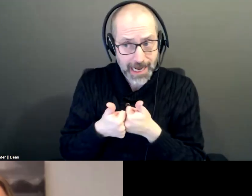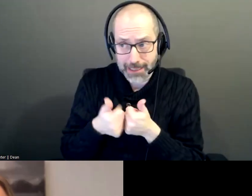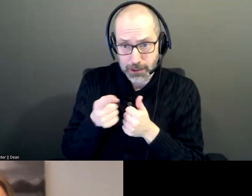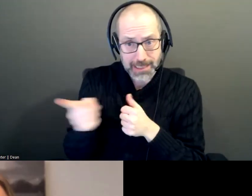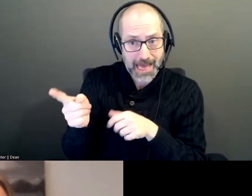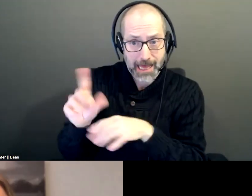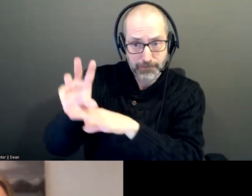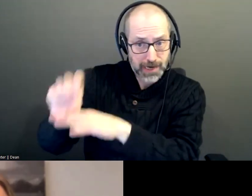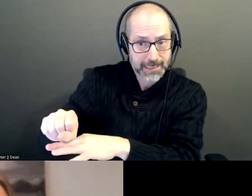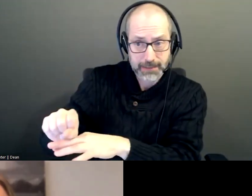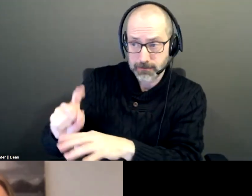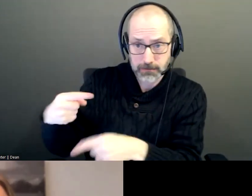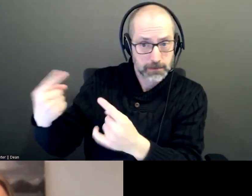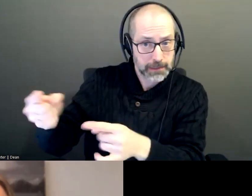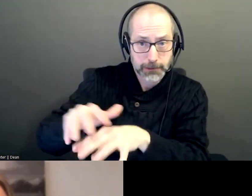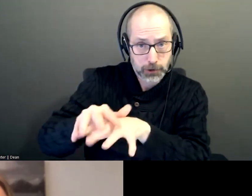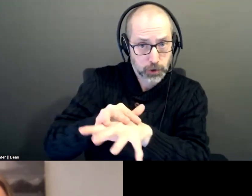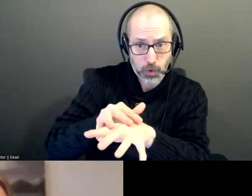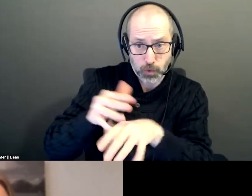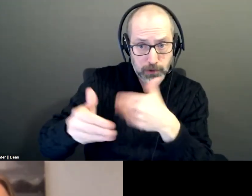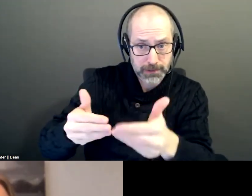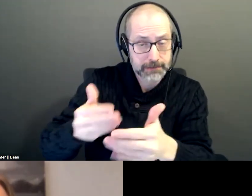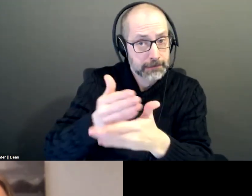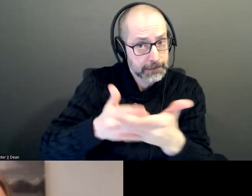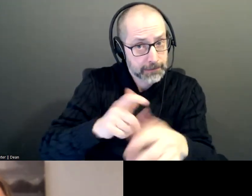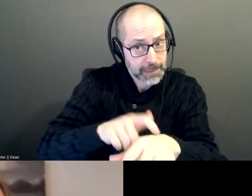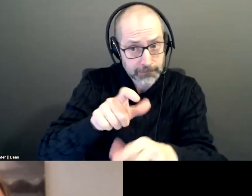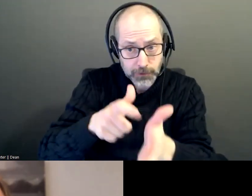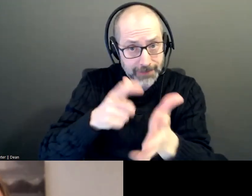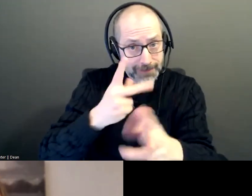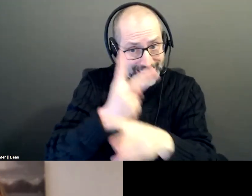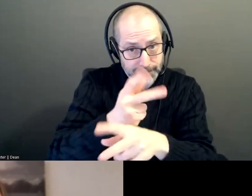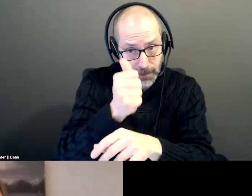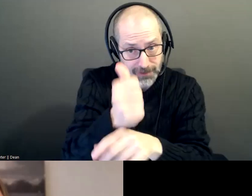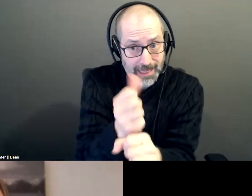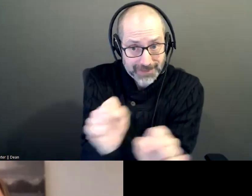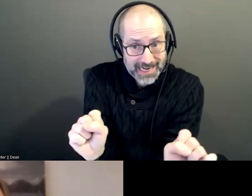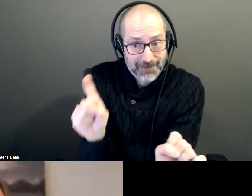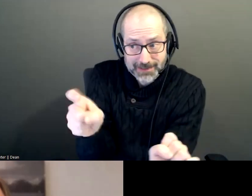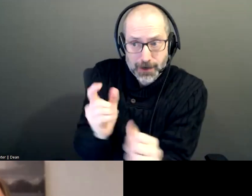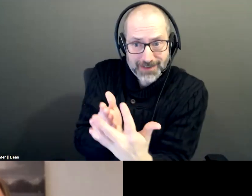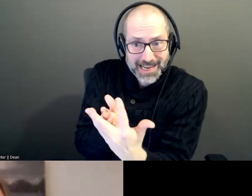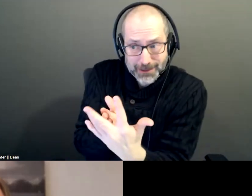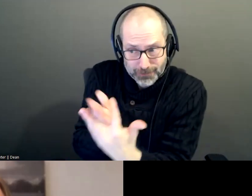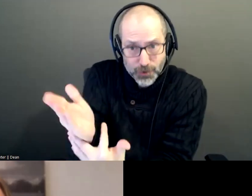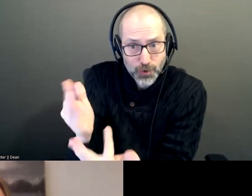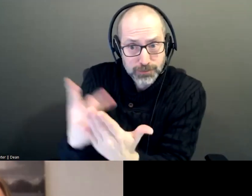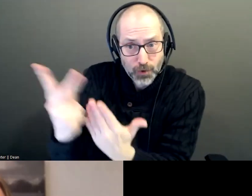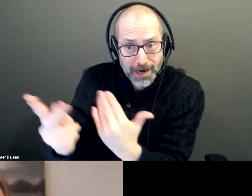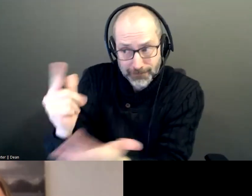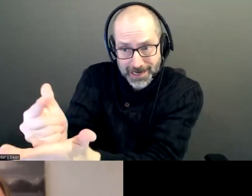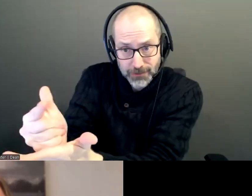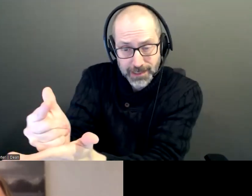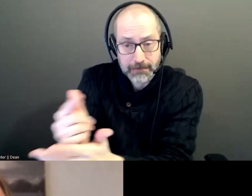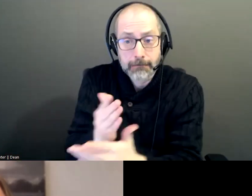pour process. Sometimes you questionner, have to keep défier yourself safe ces because you need pratiques. to Parfois, finish the program. il faut Other times you can move se sentir together